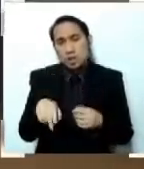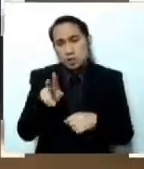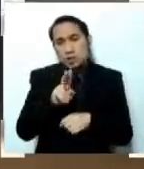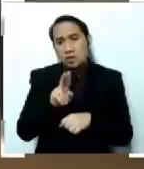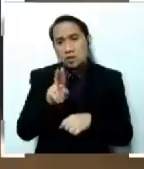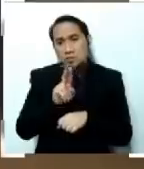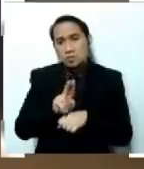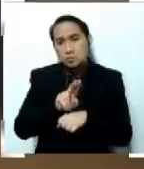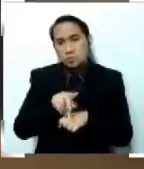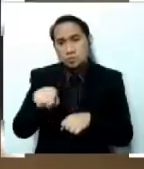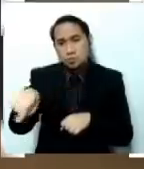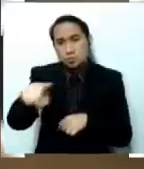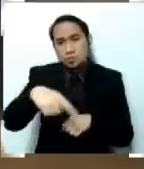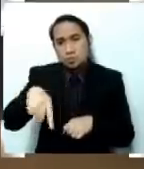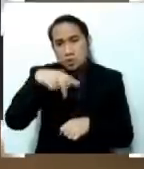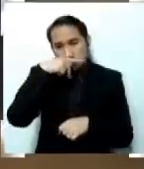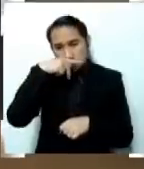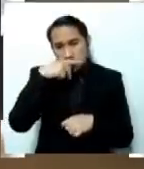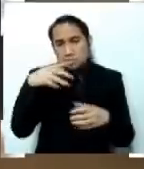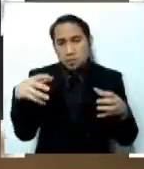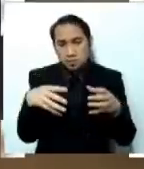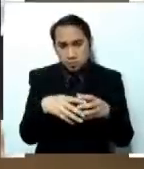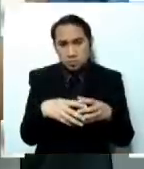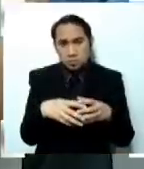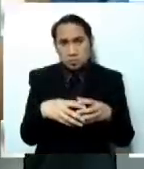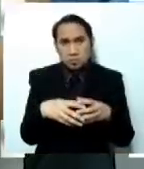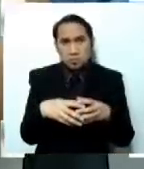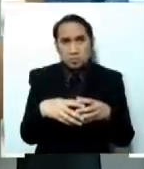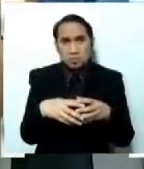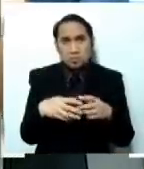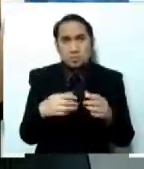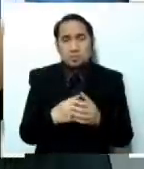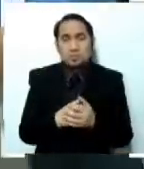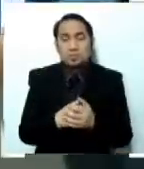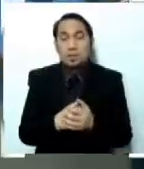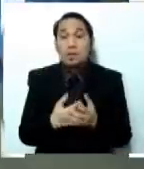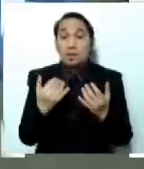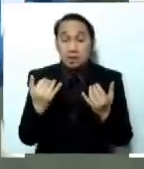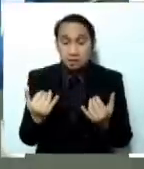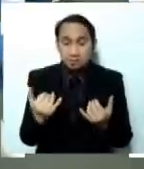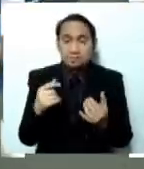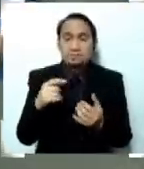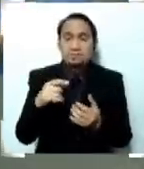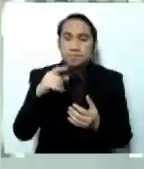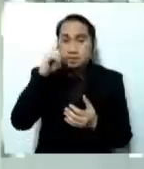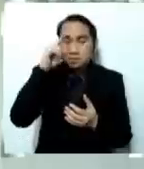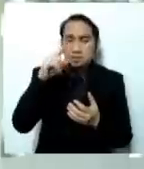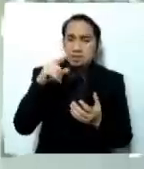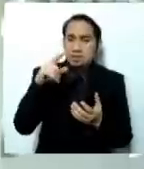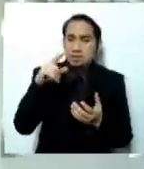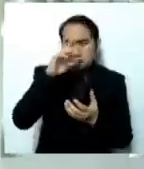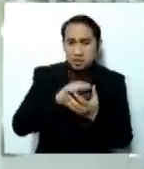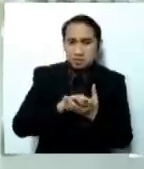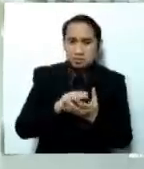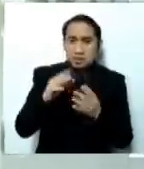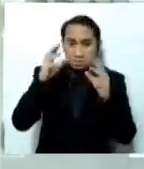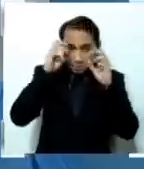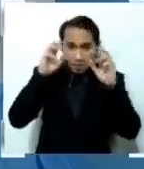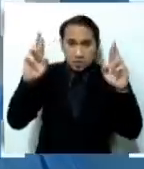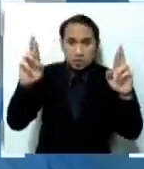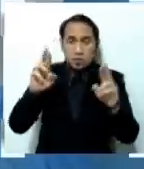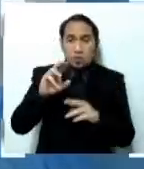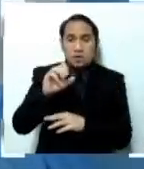sabay-sabay para wala tayong tinatawag na bottleneck. Naniniwala rin si San Juan Mayor Francis Zamora na bawat patak ng